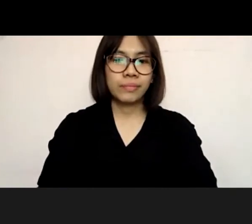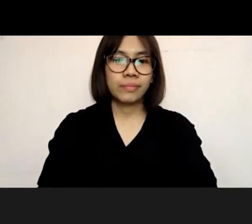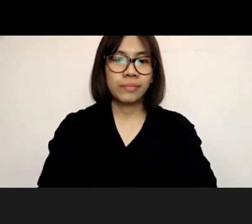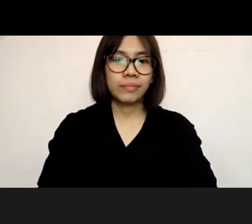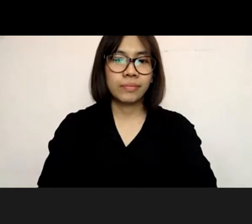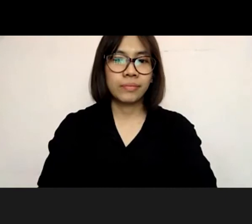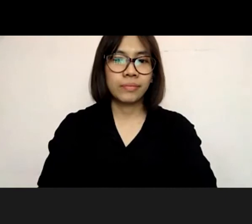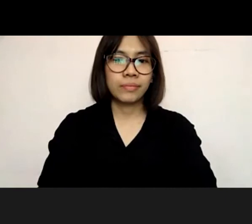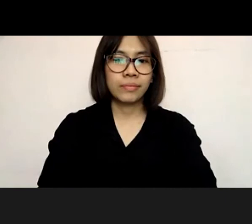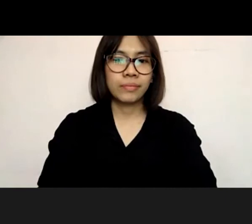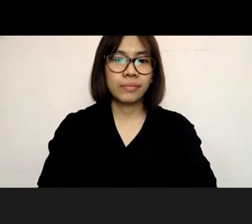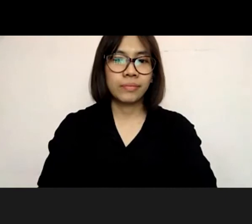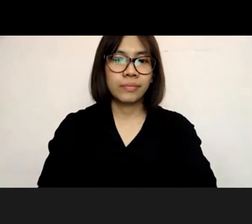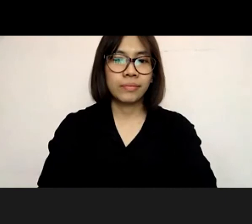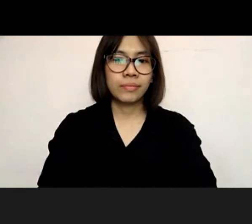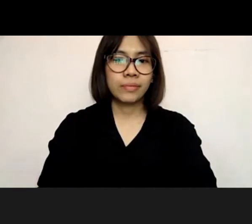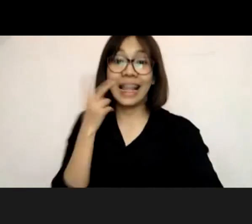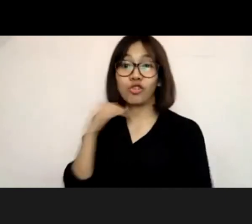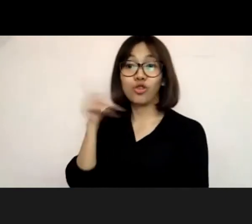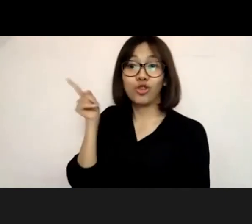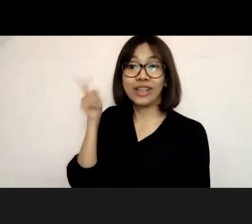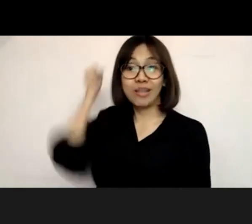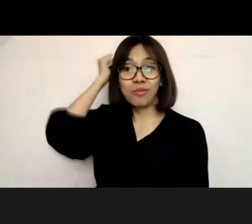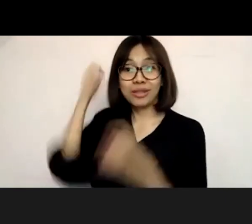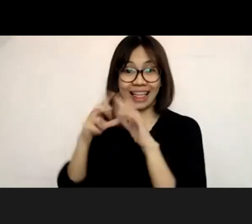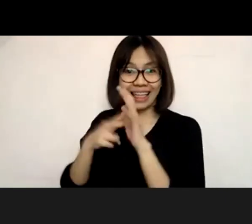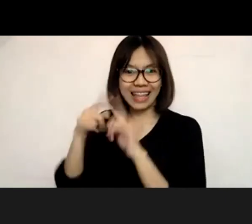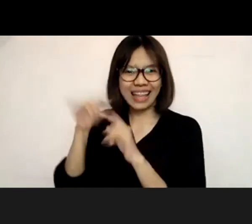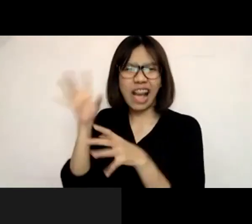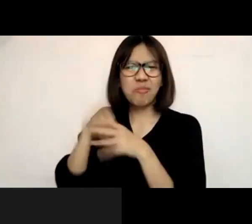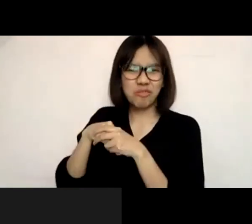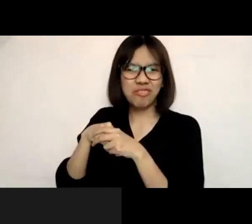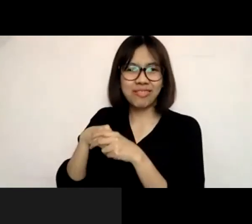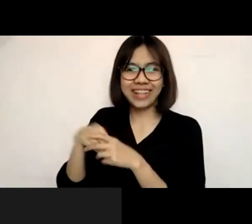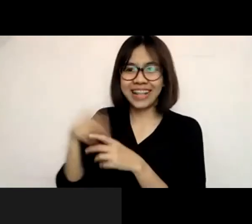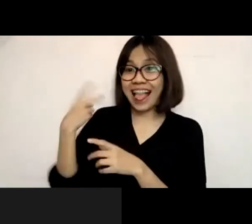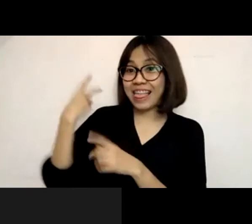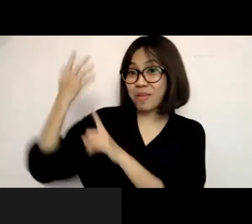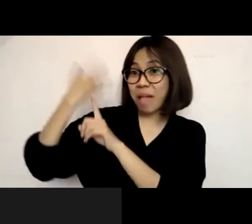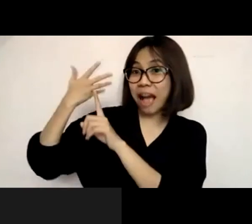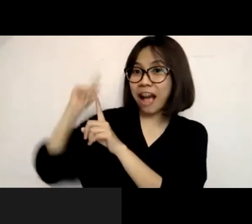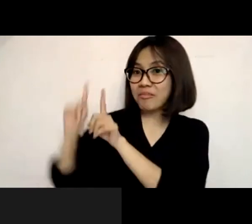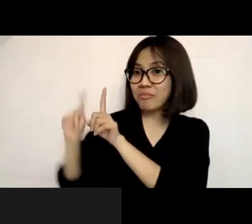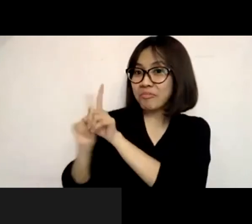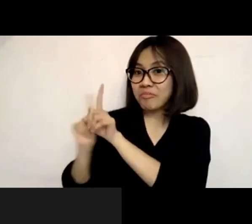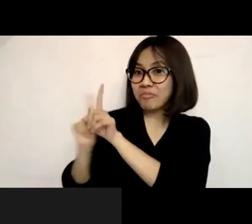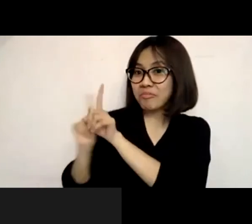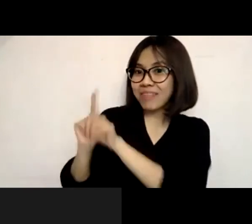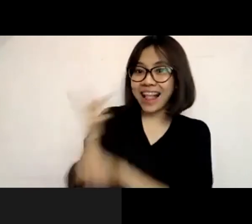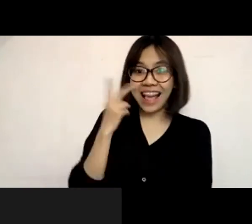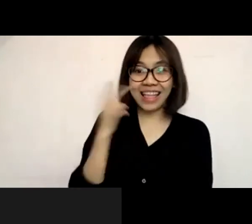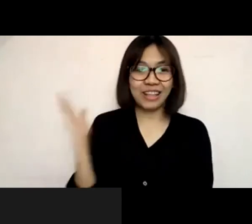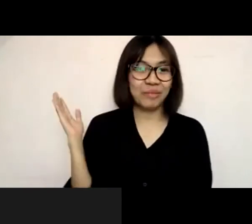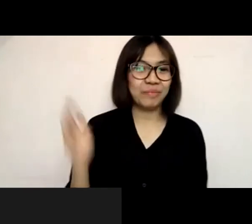Baik, kita coba tunggu sebentar, Ibu Santi. Nah, sudah ada di belakangnya Ibu Ana rupanya.